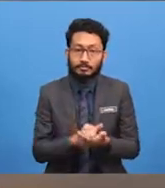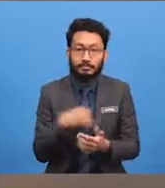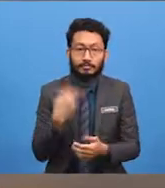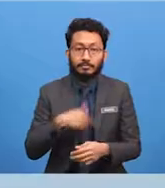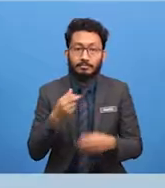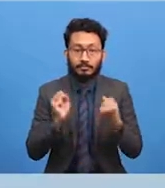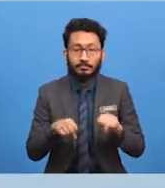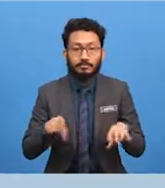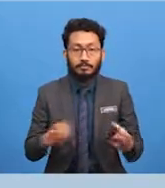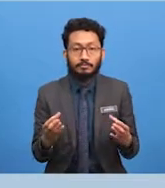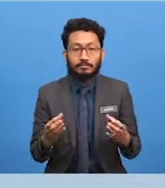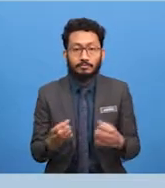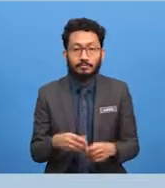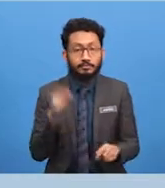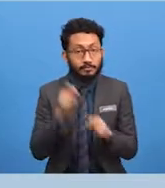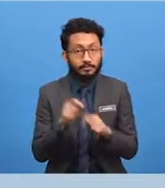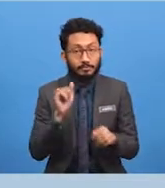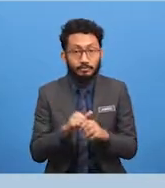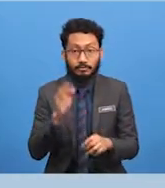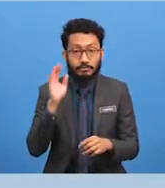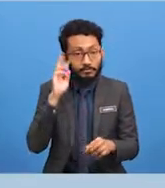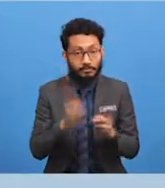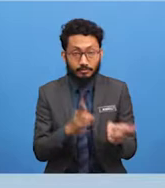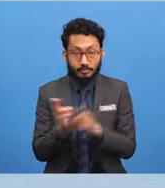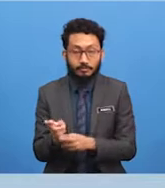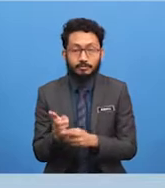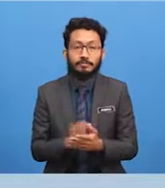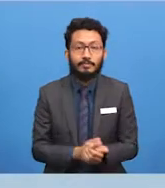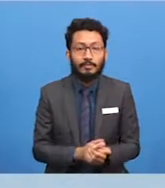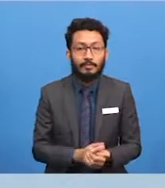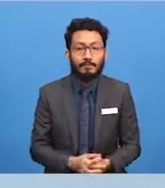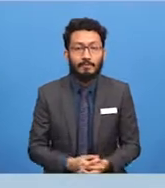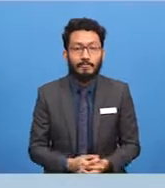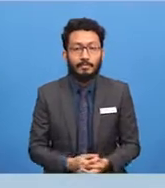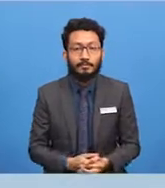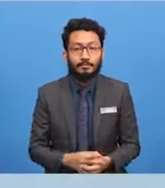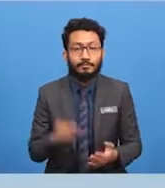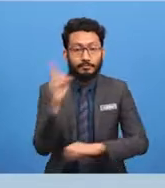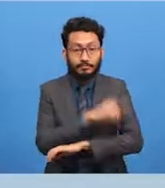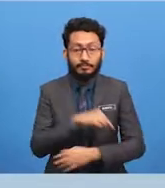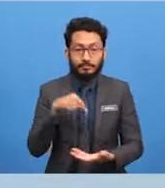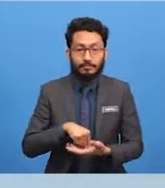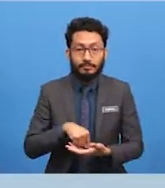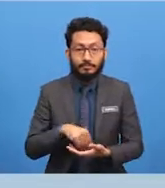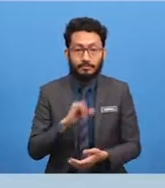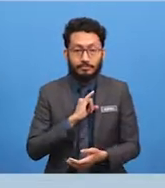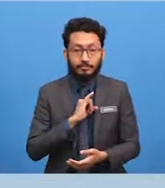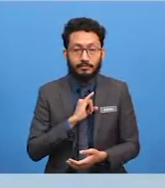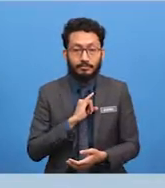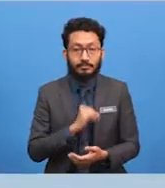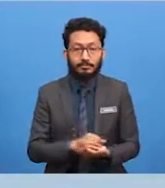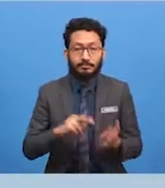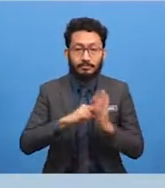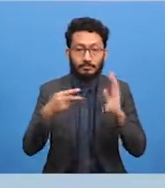dirancang? Pada hari ini, saya akan menerangkan maksud perancangan dan menjelaskan proses